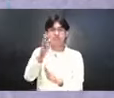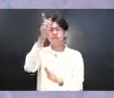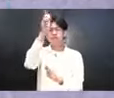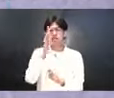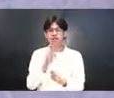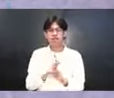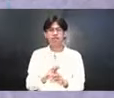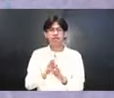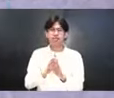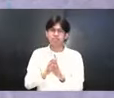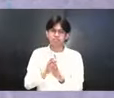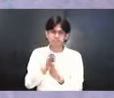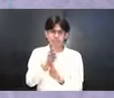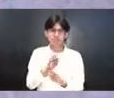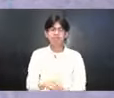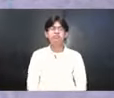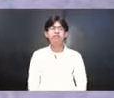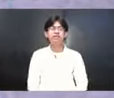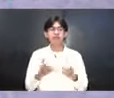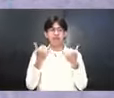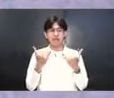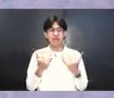Today, dami nating Diyos.